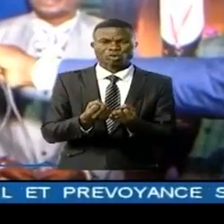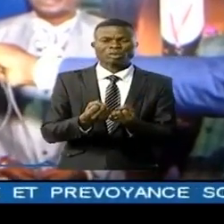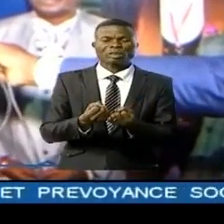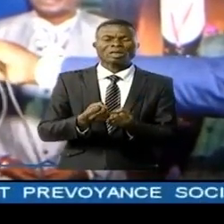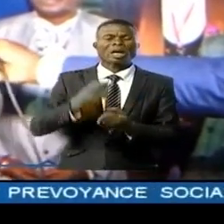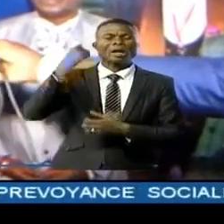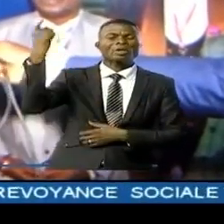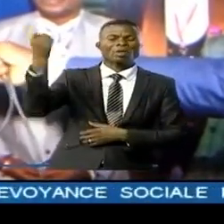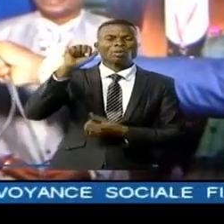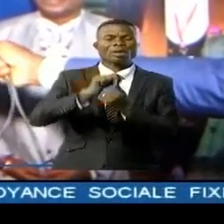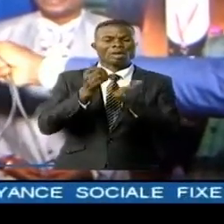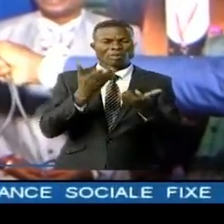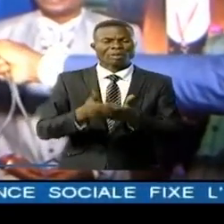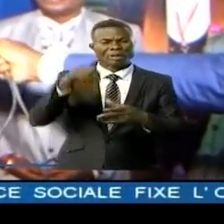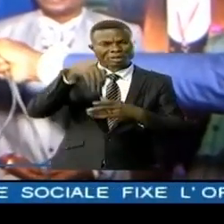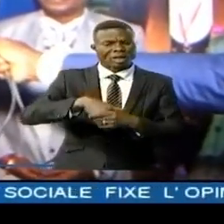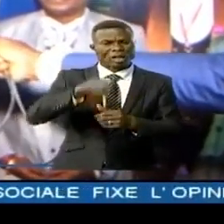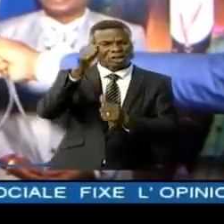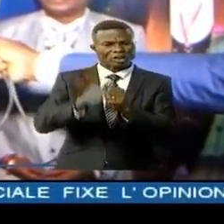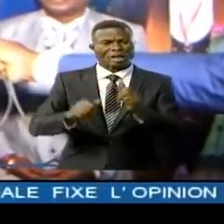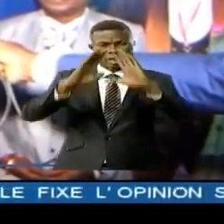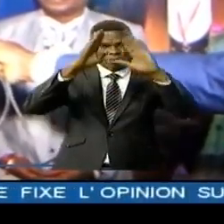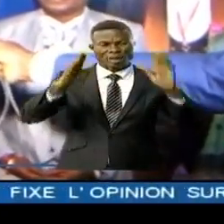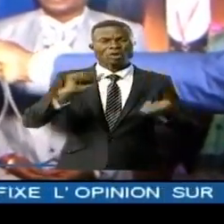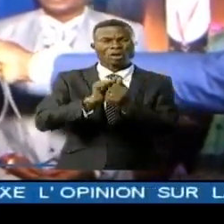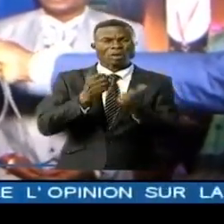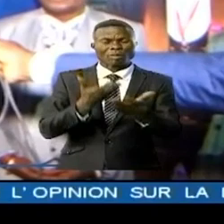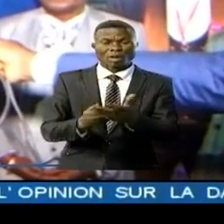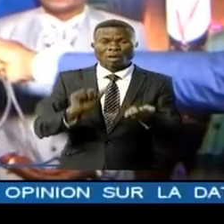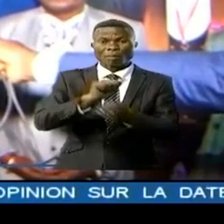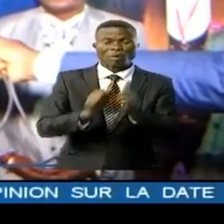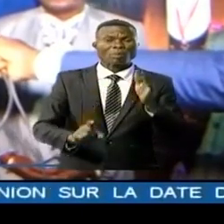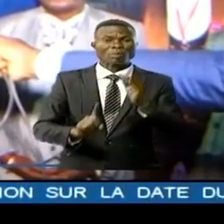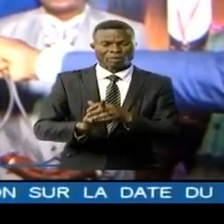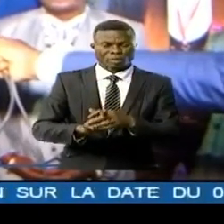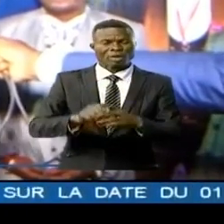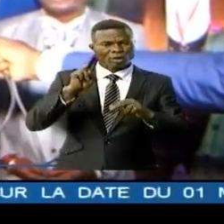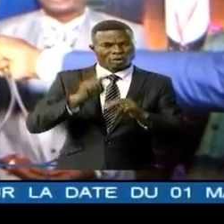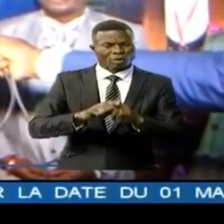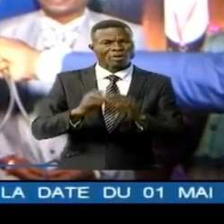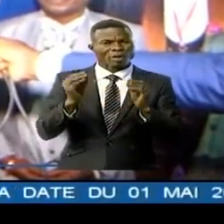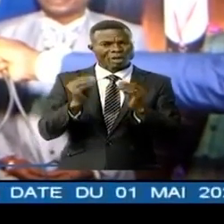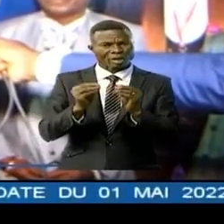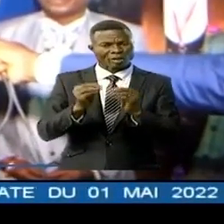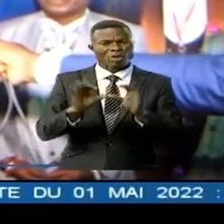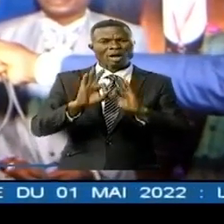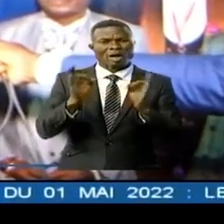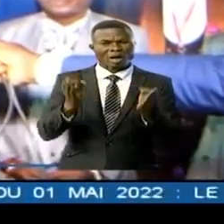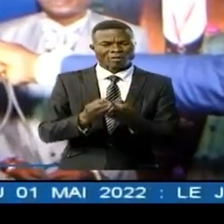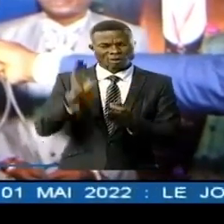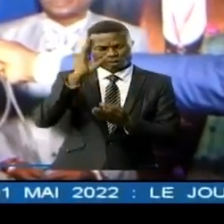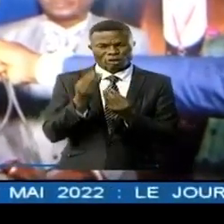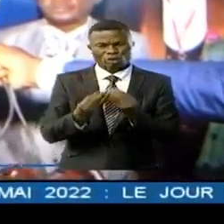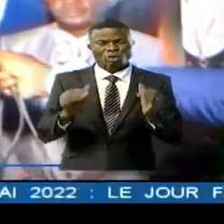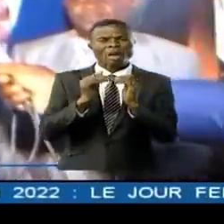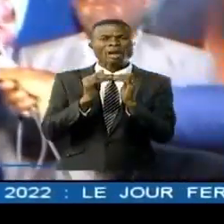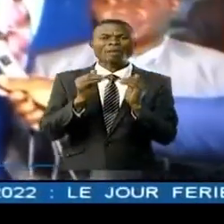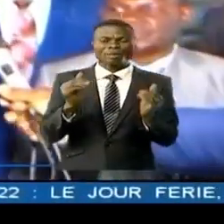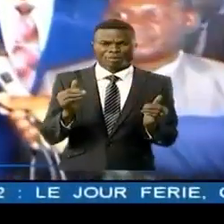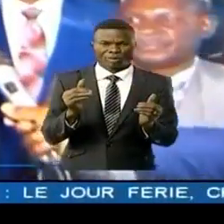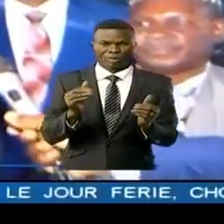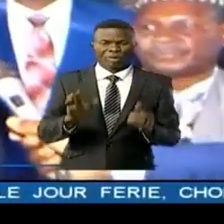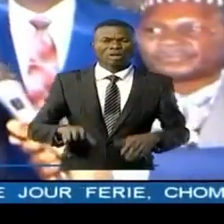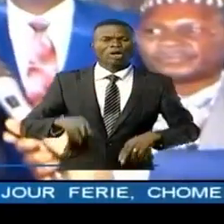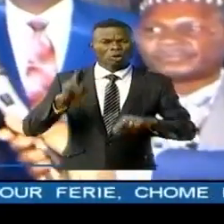dans toute la maison de problèmes ne manquent jamais mais qu'il ya des problèmes il faut se mettre autour d'une table pour régler à l'amiable nous